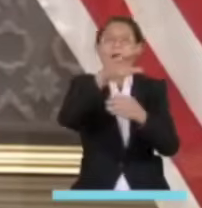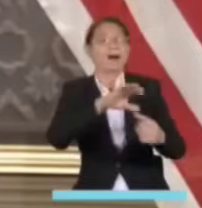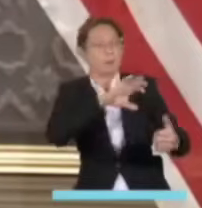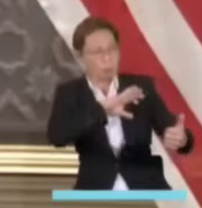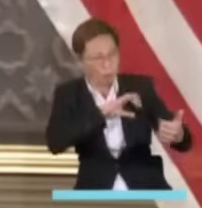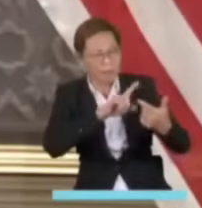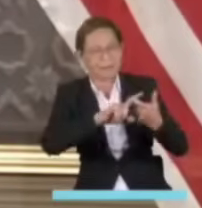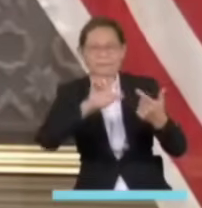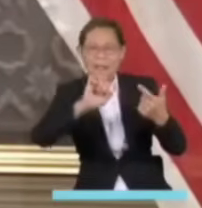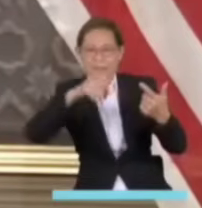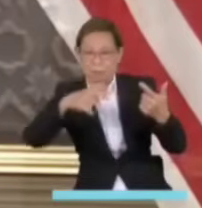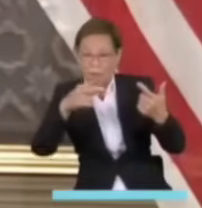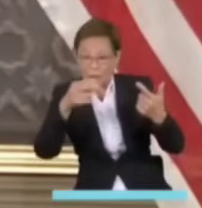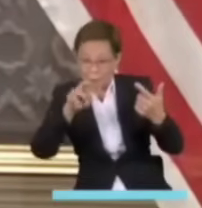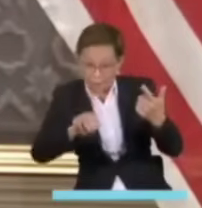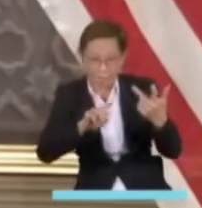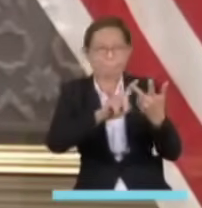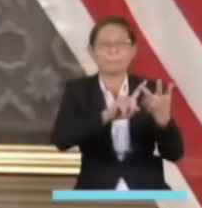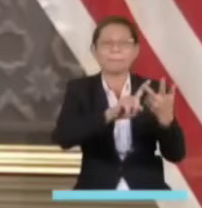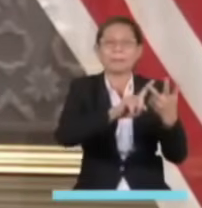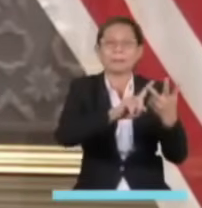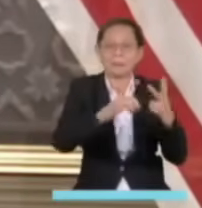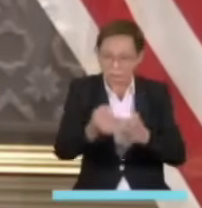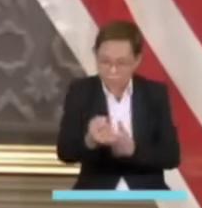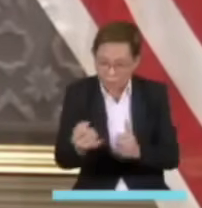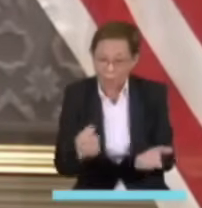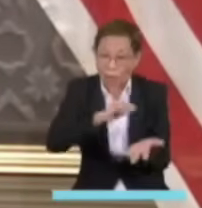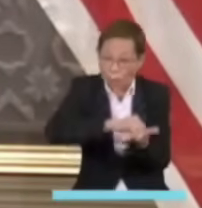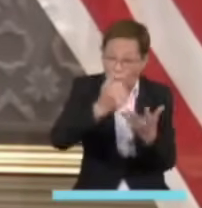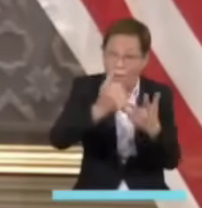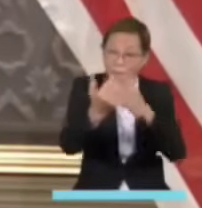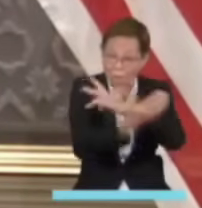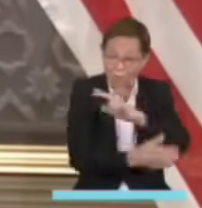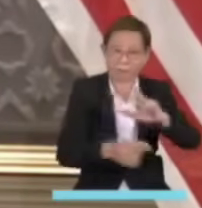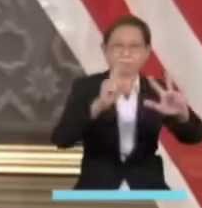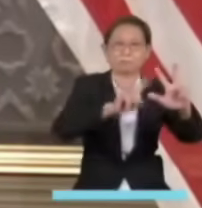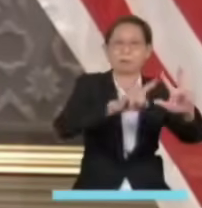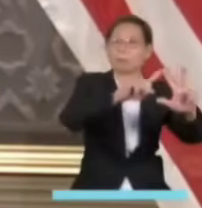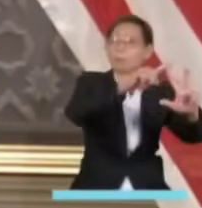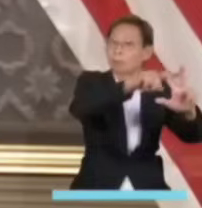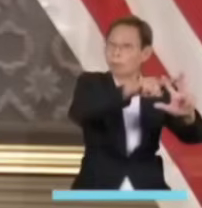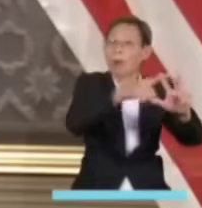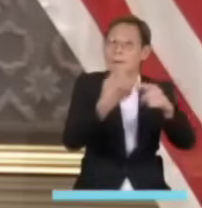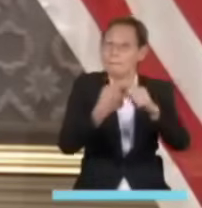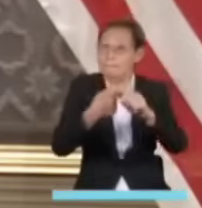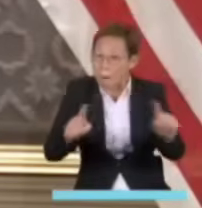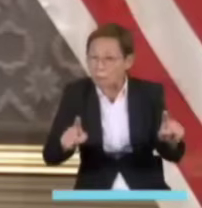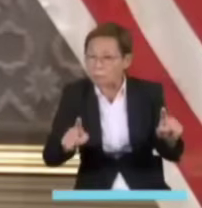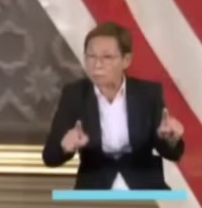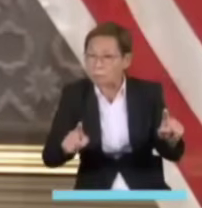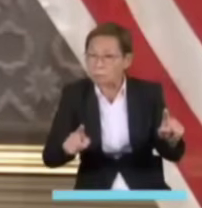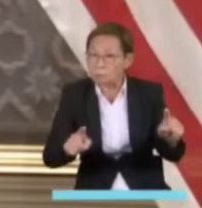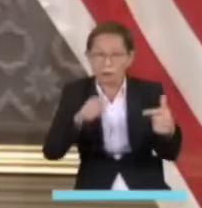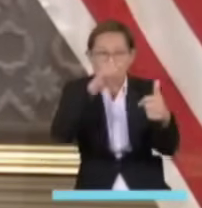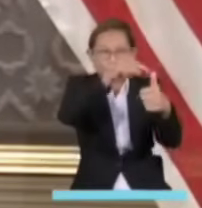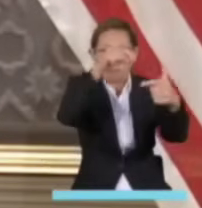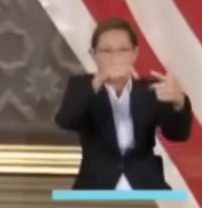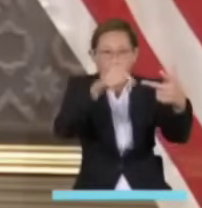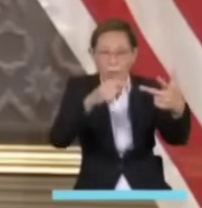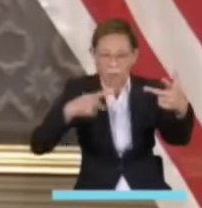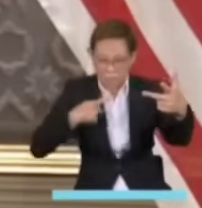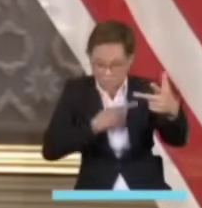PDRM, SPRM, juga Jabatan Audit Negara. Tetapi dalam hal ini semua,